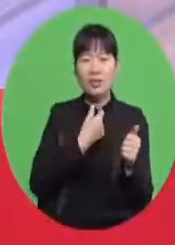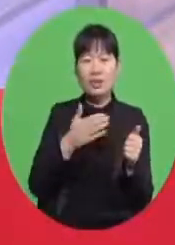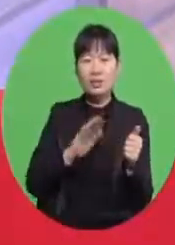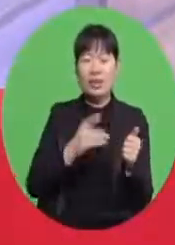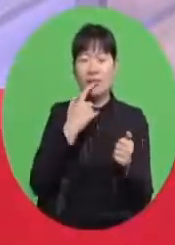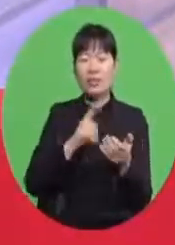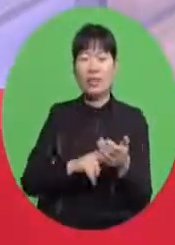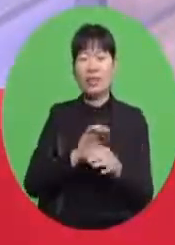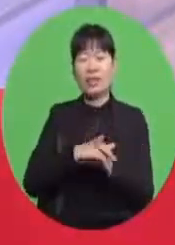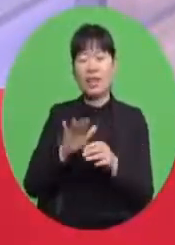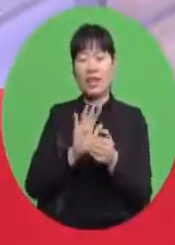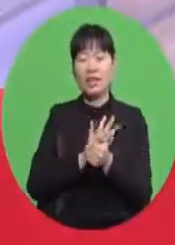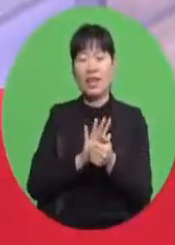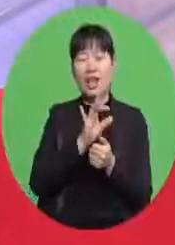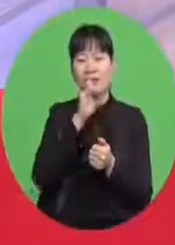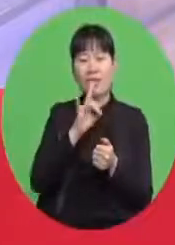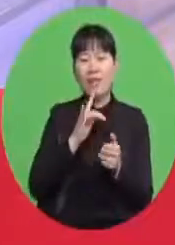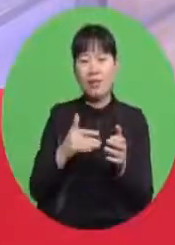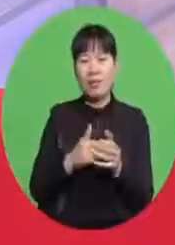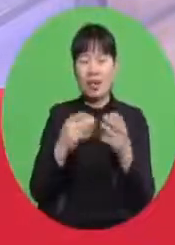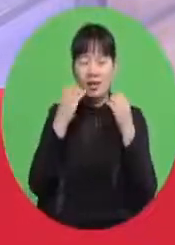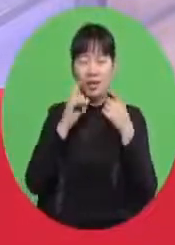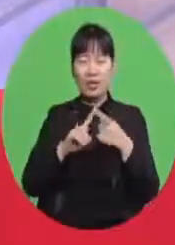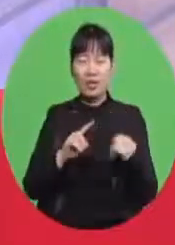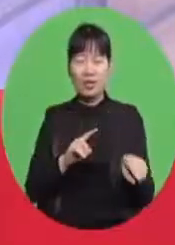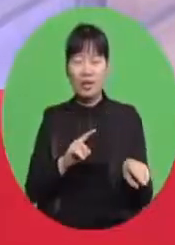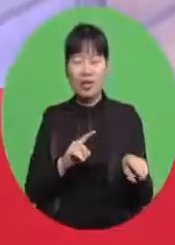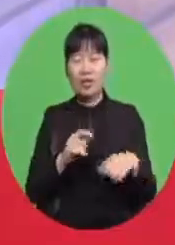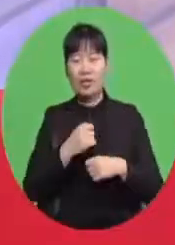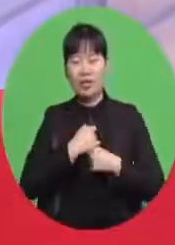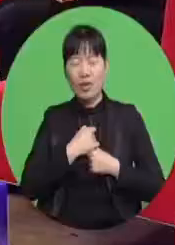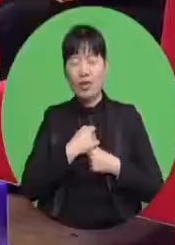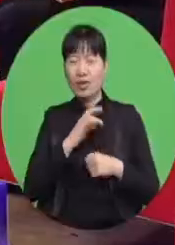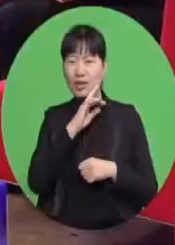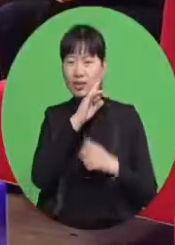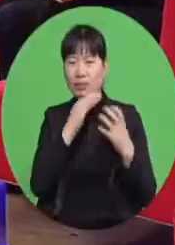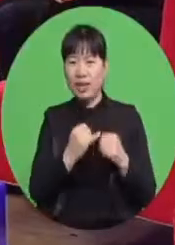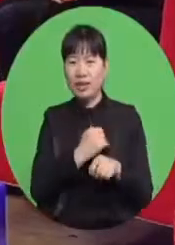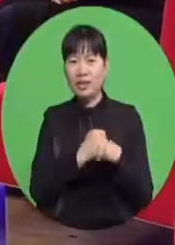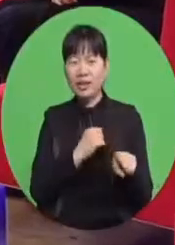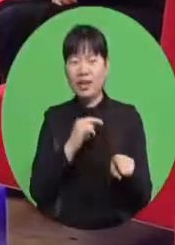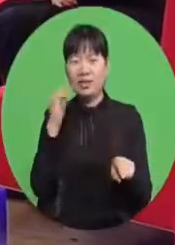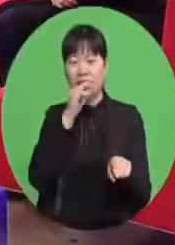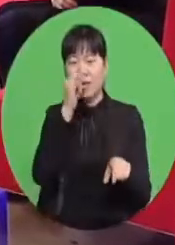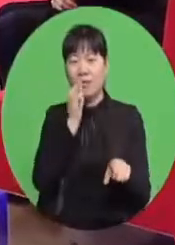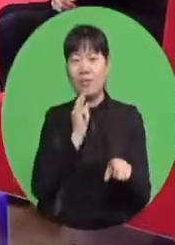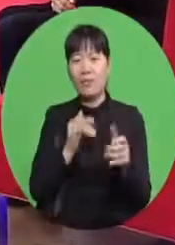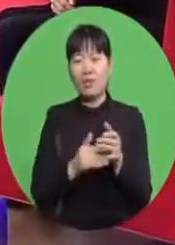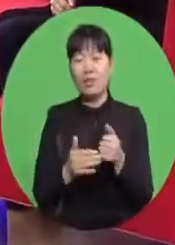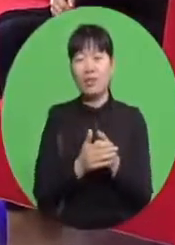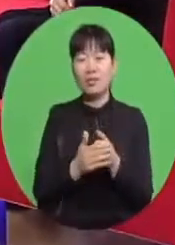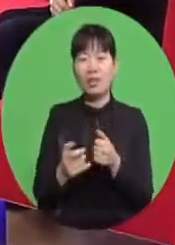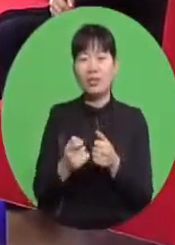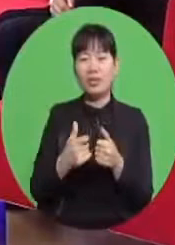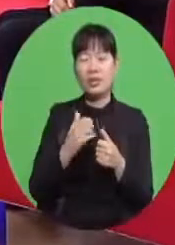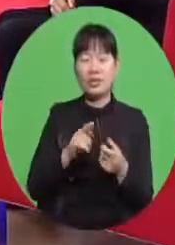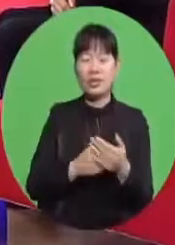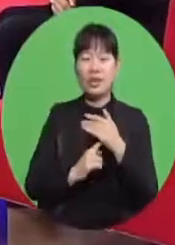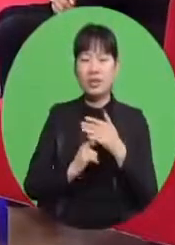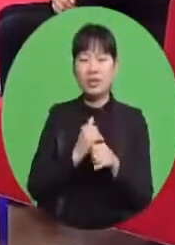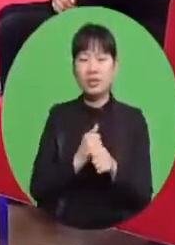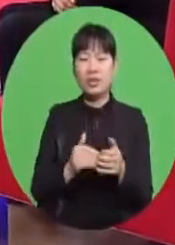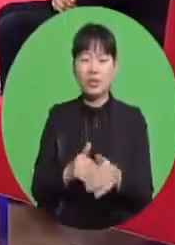쉽게 안 달려주고. 그러니까요. 그리고 새로운 거에 대한 경계와 의심이 많은 게 까다로운 기질이에요. 그렇기 때문에 조금 좌절되거나